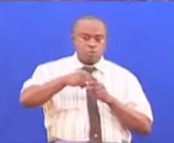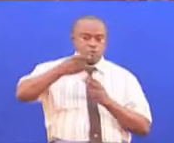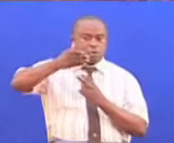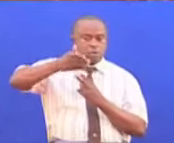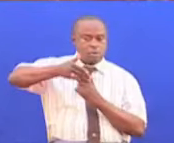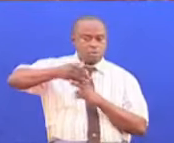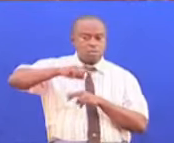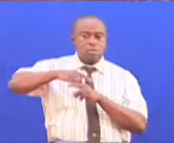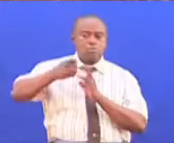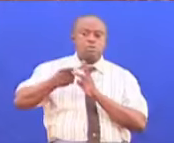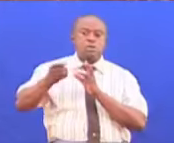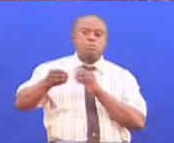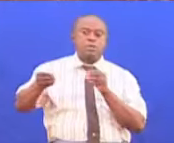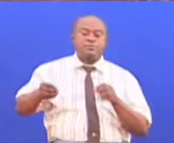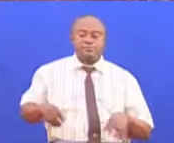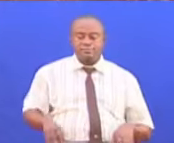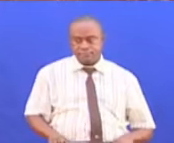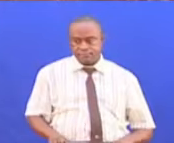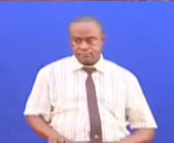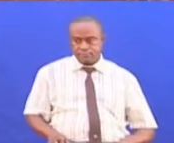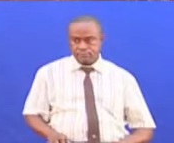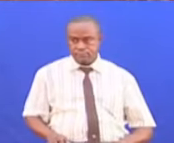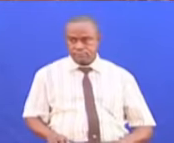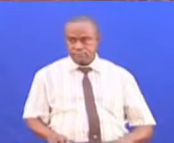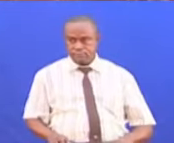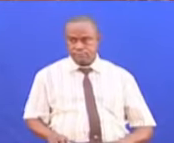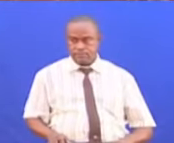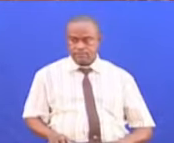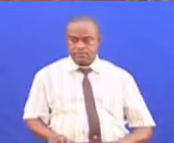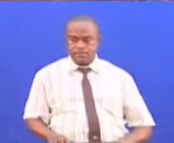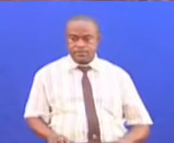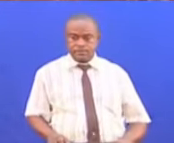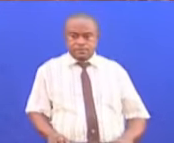na muda mre refu mapat yasi